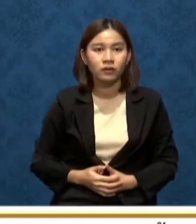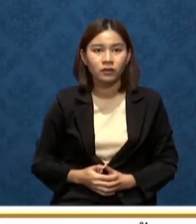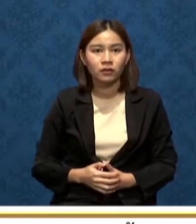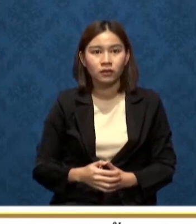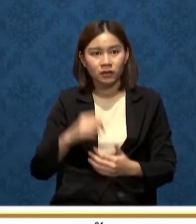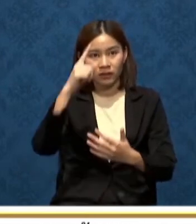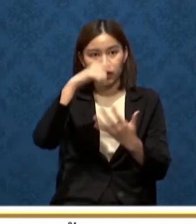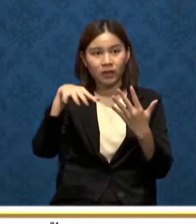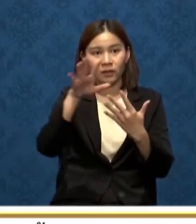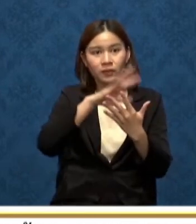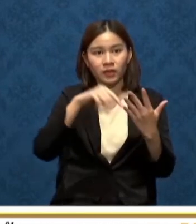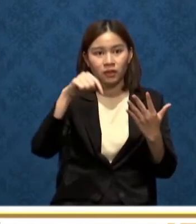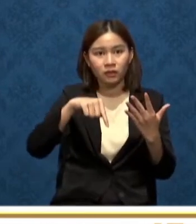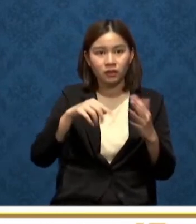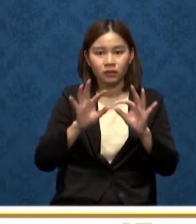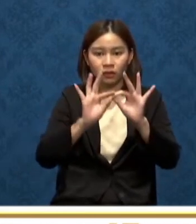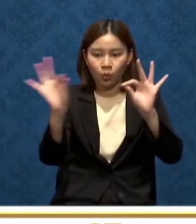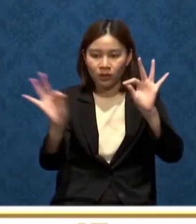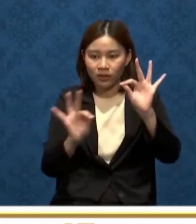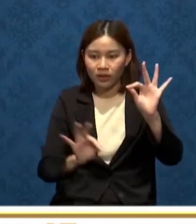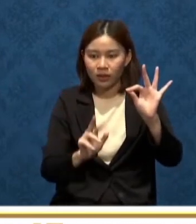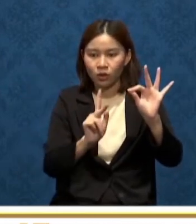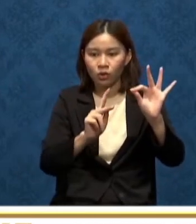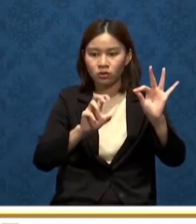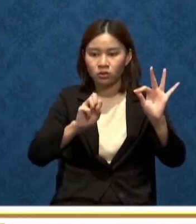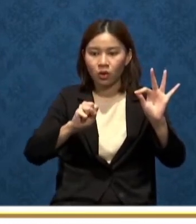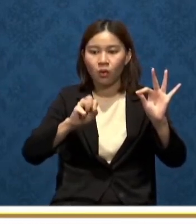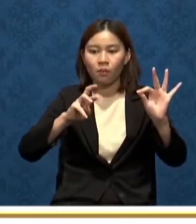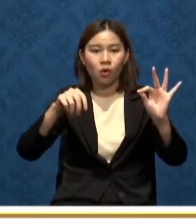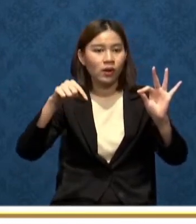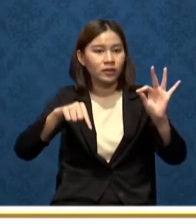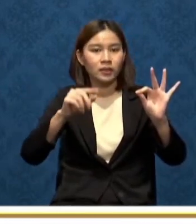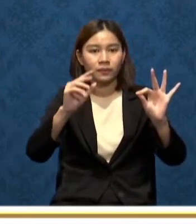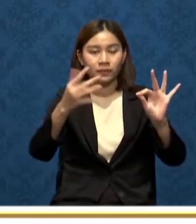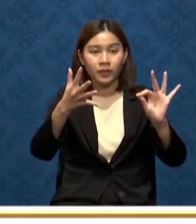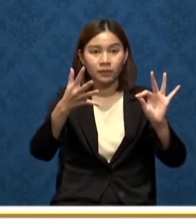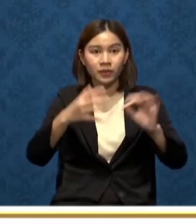ไม่มีในหายงานดีในกมีผ